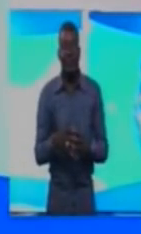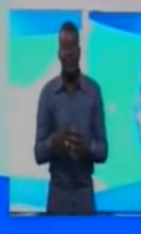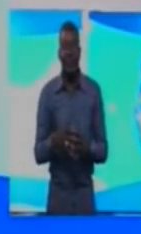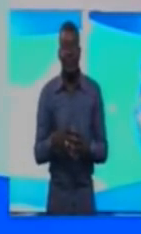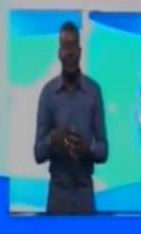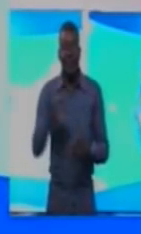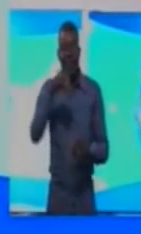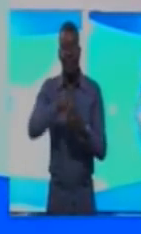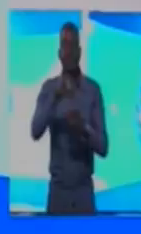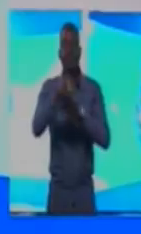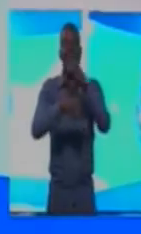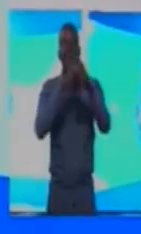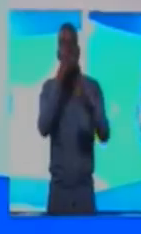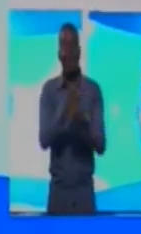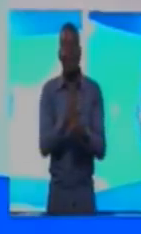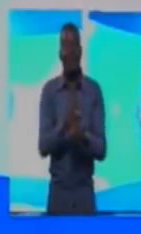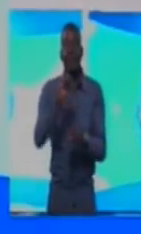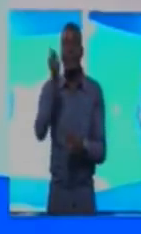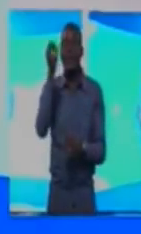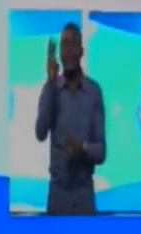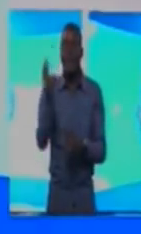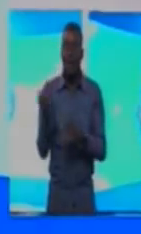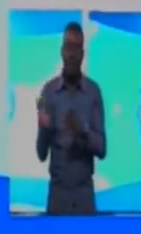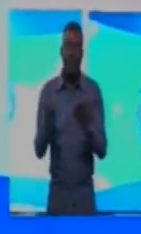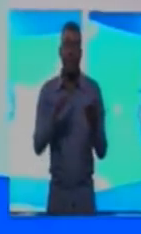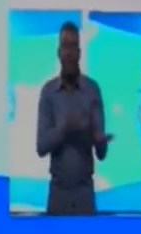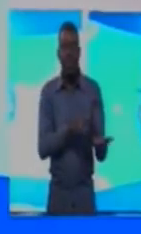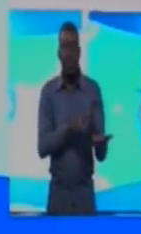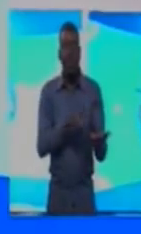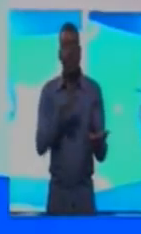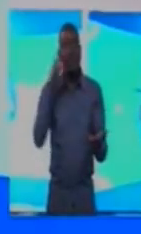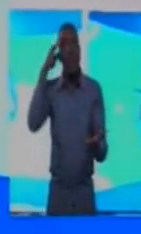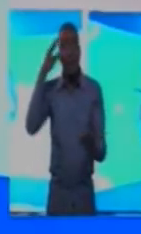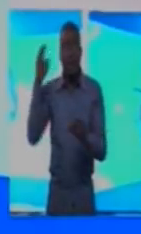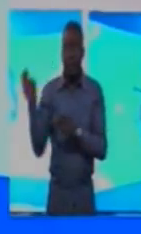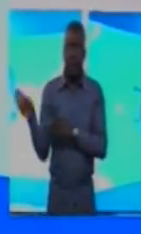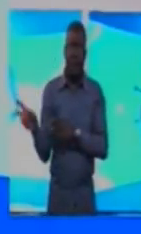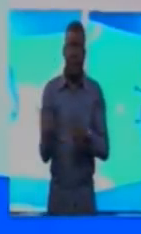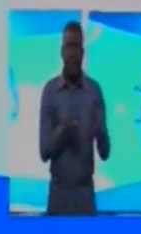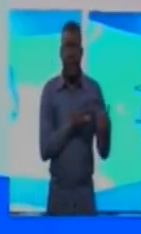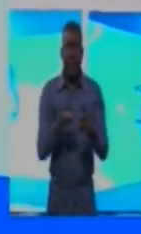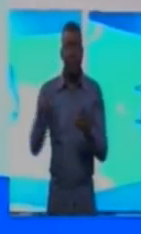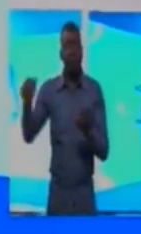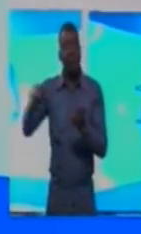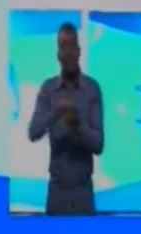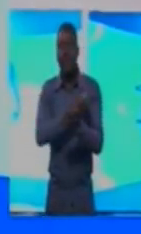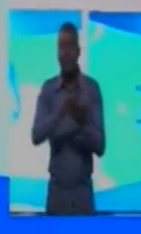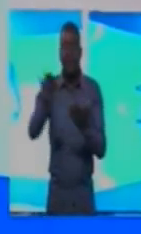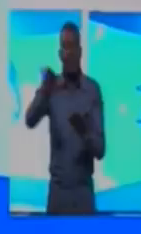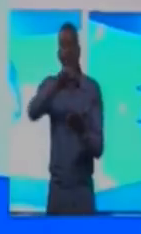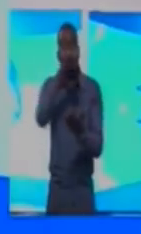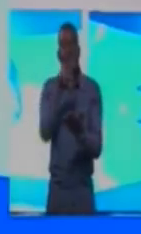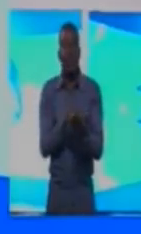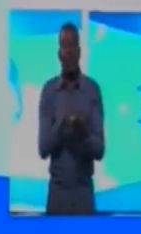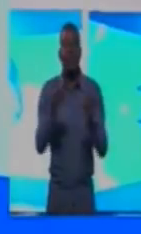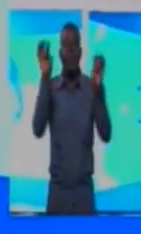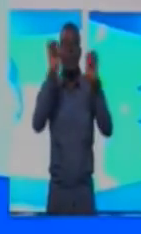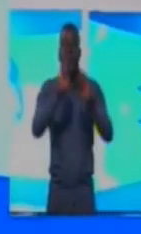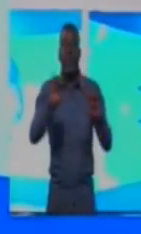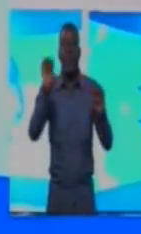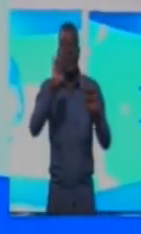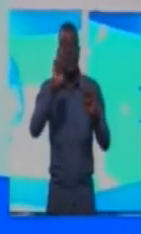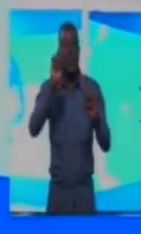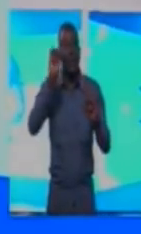Dans l'actualité internationale, 16 morts dans les Philippines suite au puissant typhon qui a ravagé le centre du pays mercredi du nom